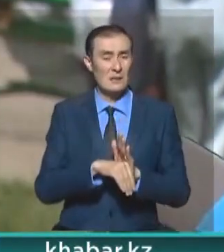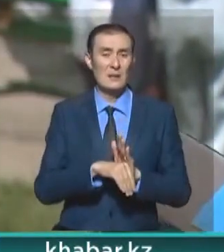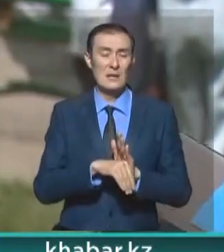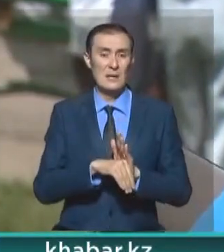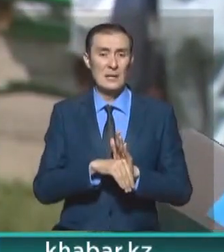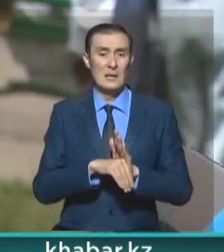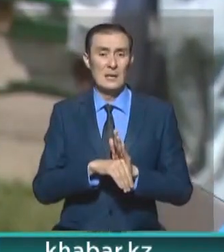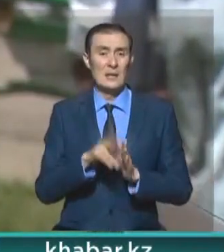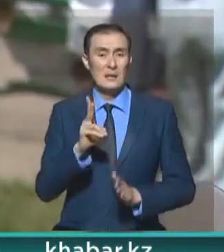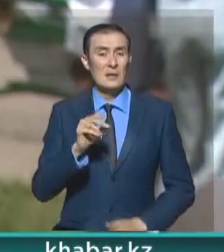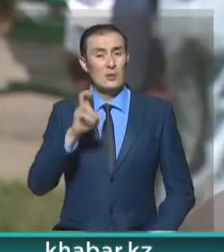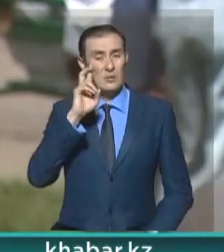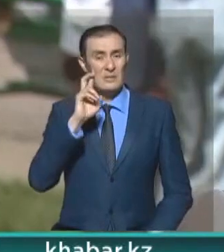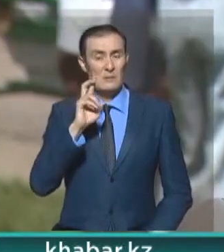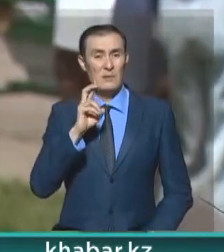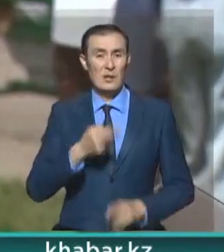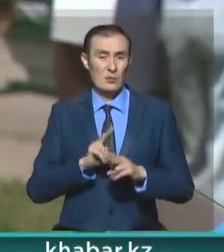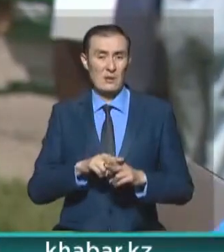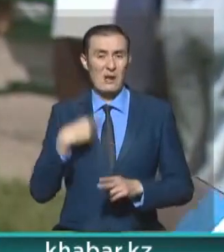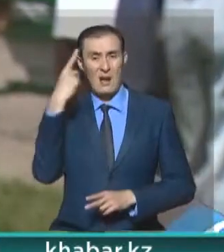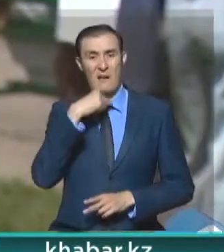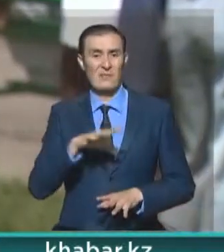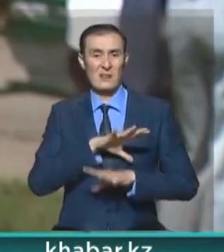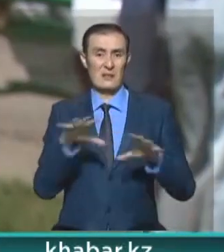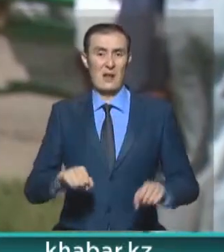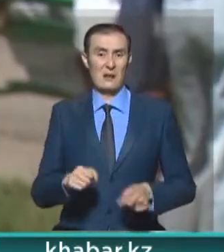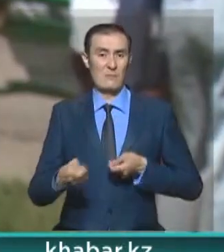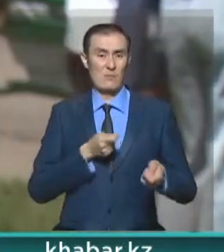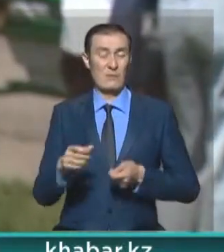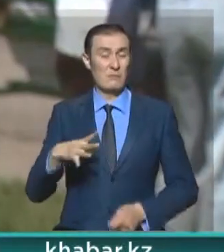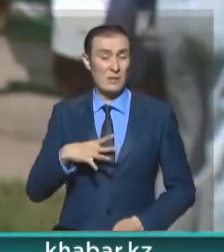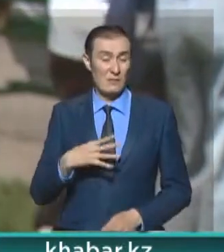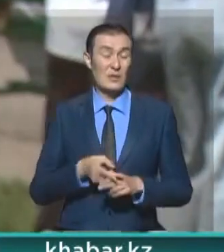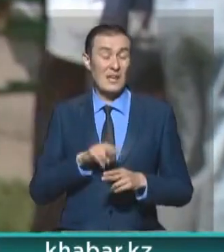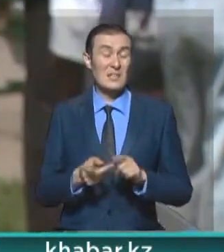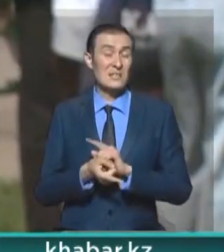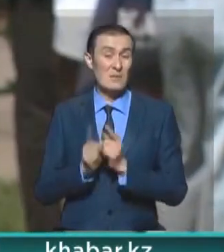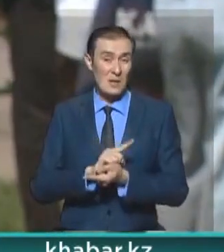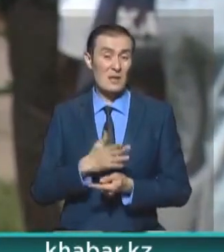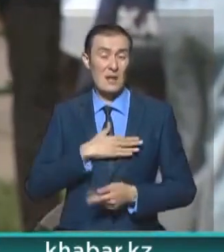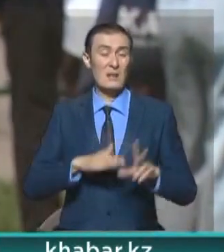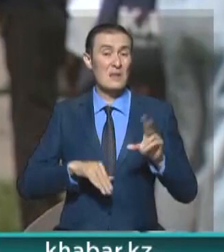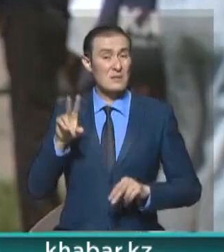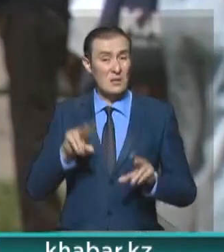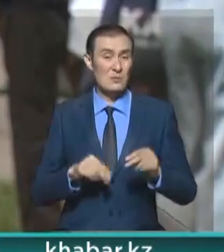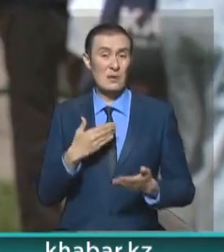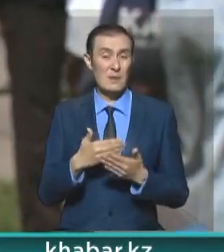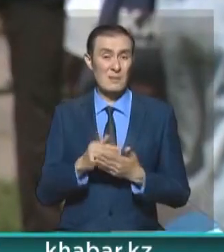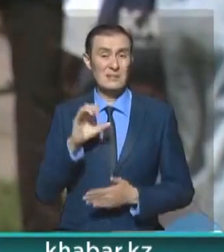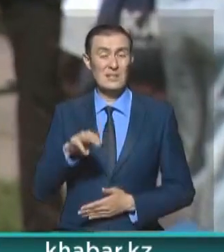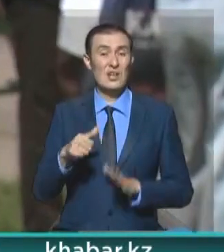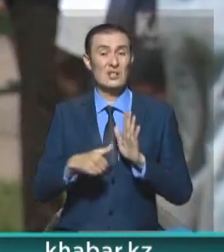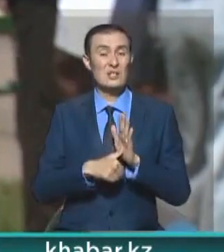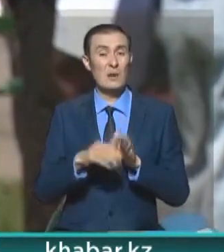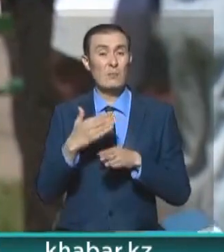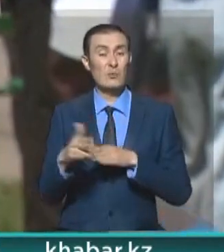относилась к странам с авторитарной моделью управления. Так, ну, я надеюсь, что вот эти изменения, вот, например, статья 6,